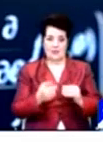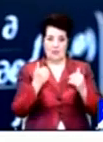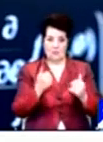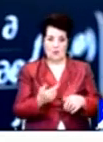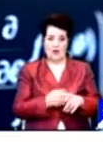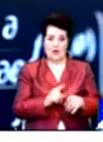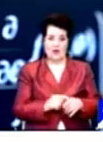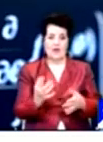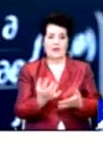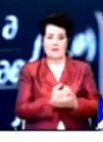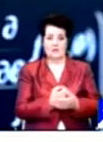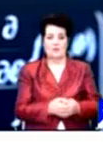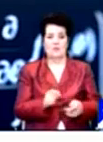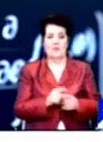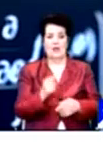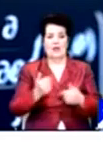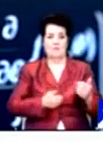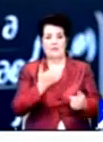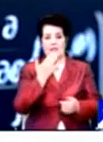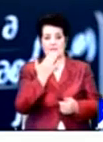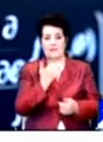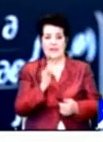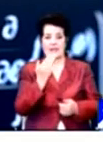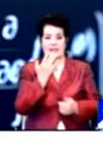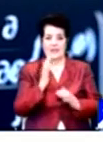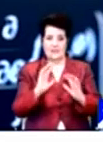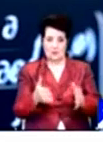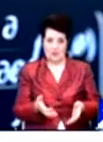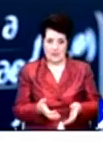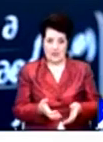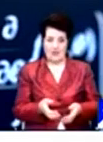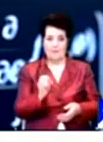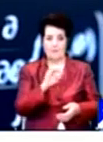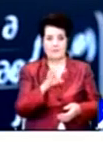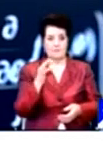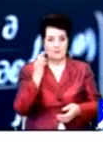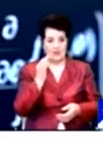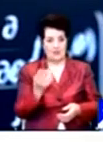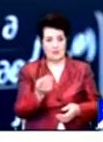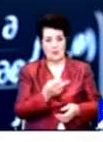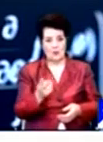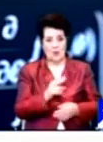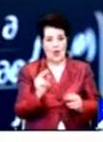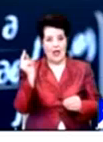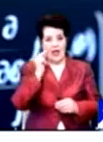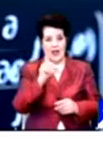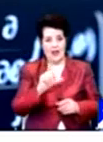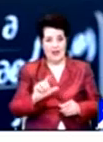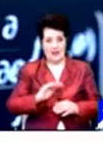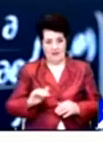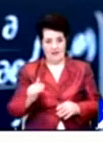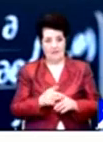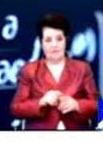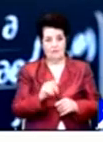care le-au obținut la mai multe competiții naționale și internaționale. La doar 14 ani, cei doi elevi sunt medaliați cu argint